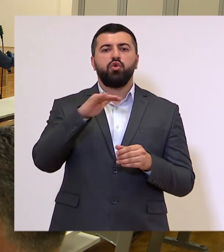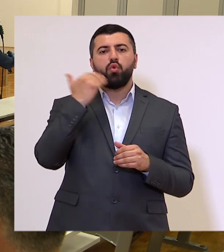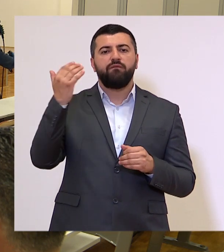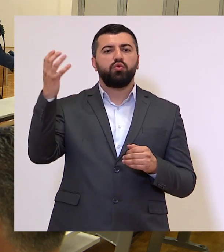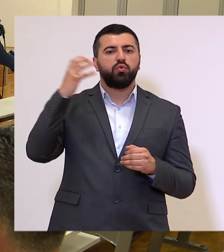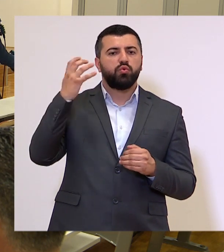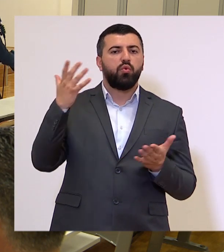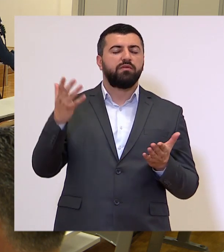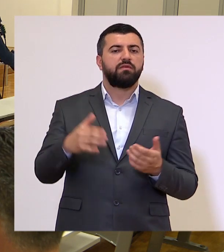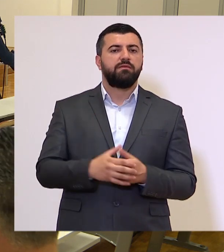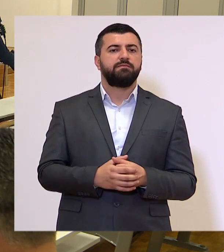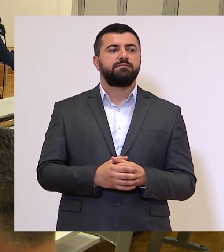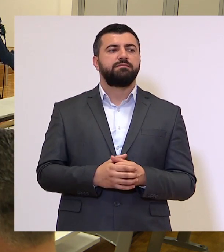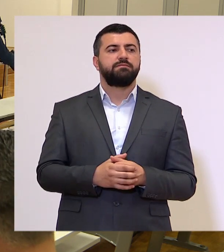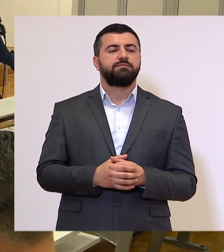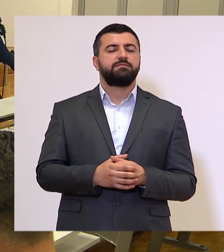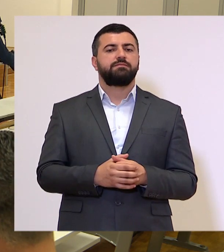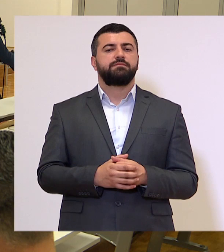dovoljnoj količini sunčevih zraka?